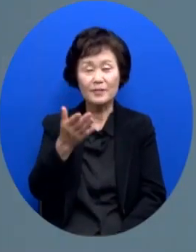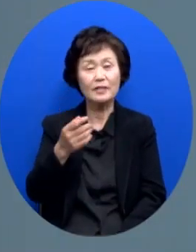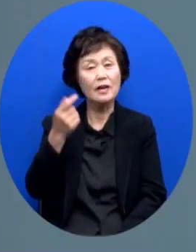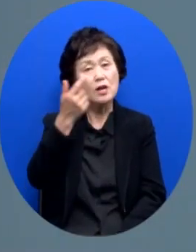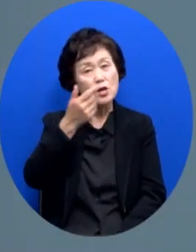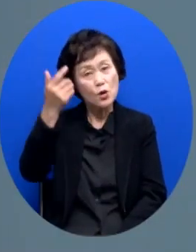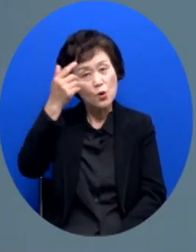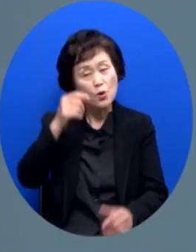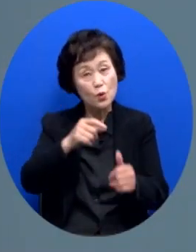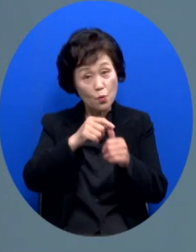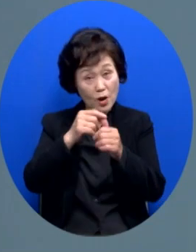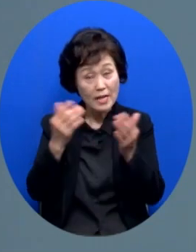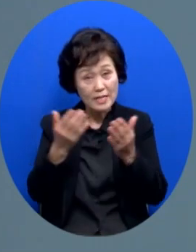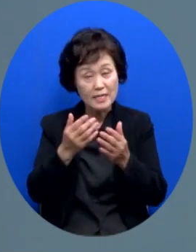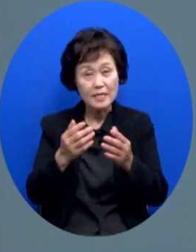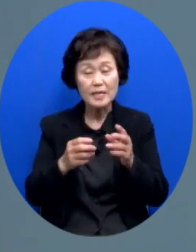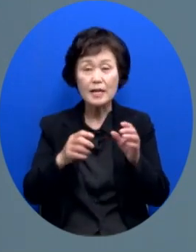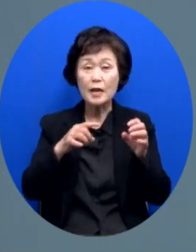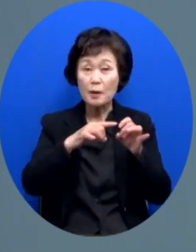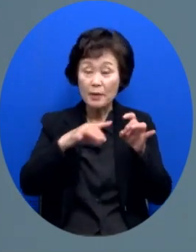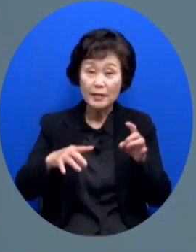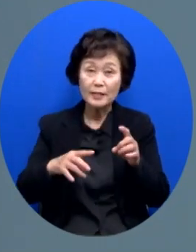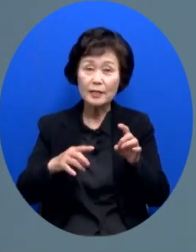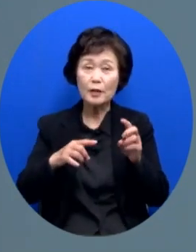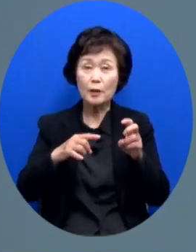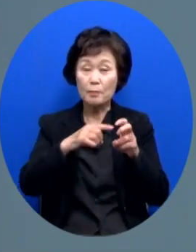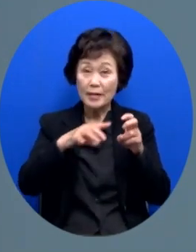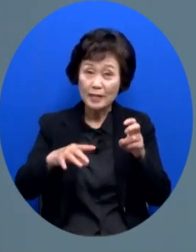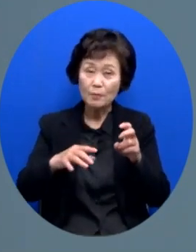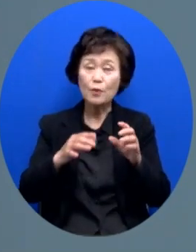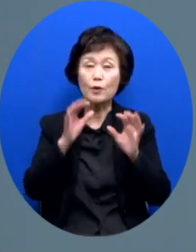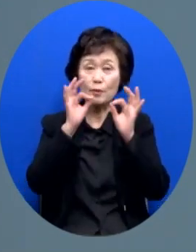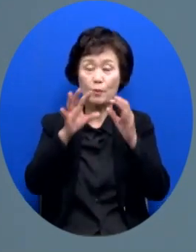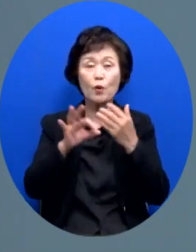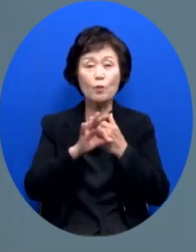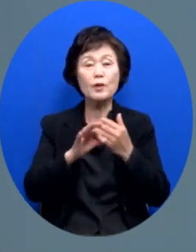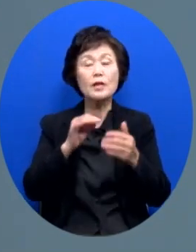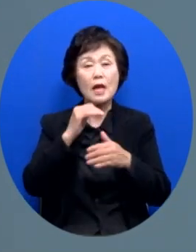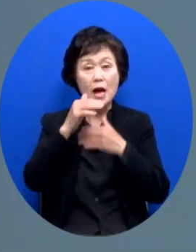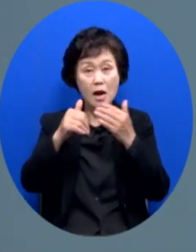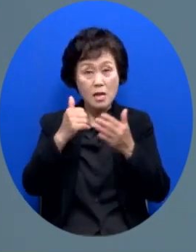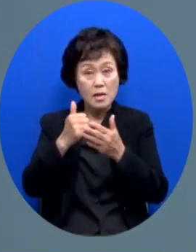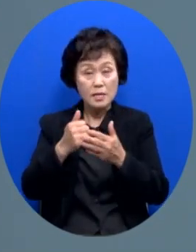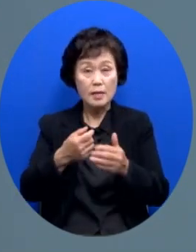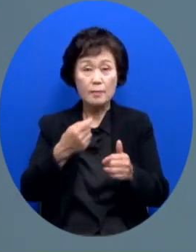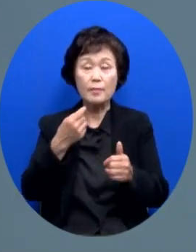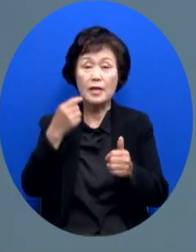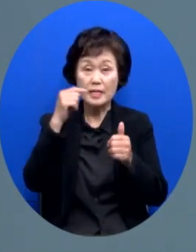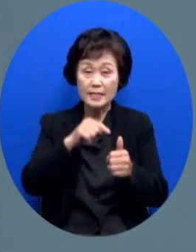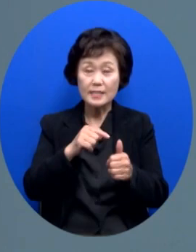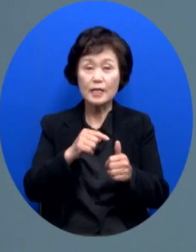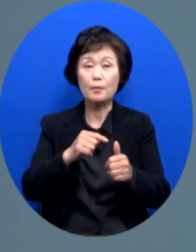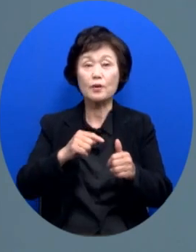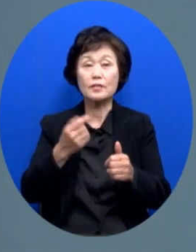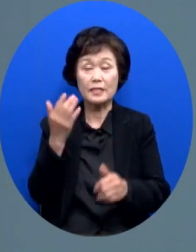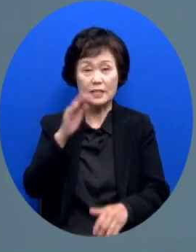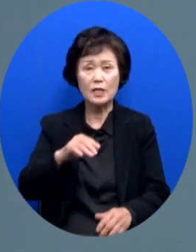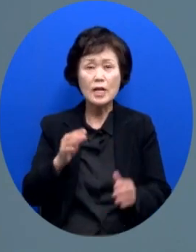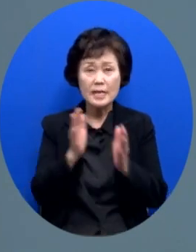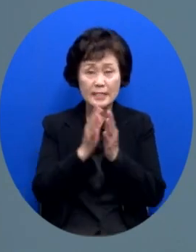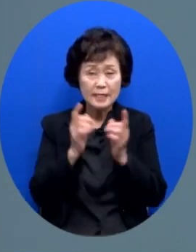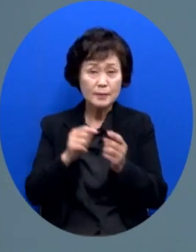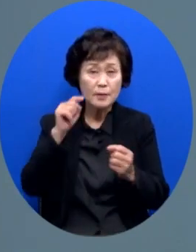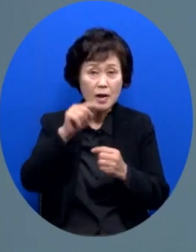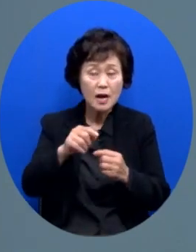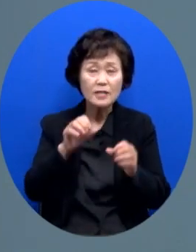일이 마태복음 28장 19, 20절에 주님의 지상 사명인데 우리 믿는 사람들이 진짜 나아지는 못하지만은 기도로서